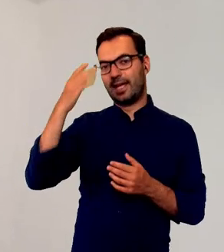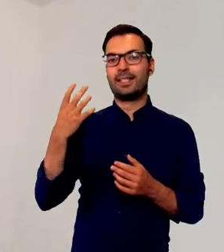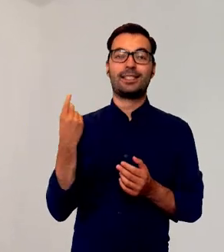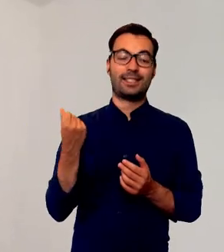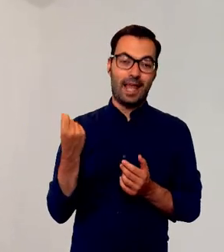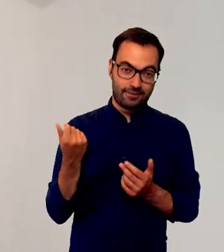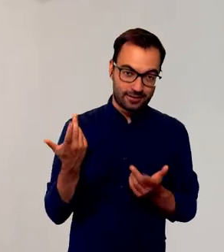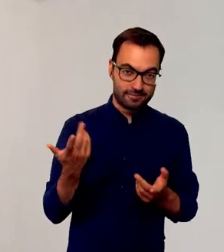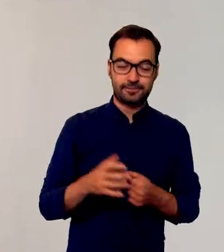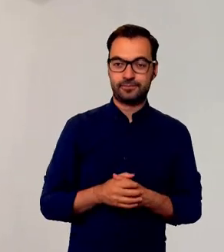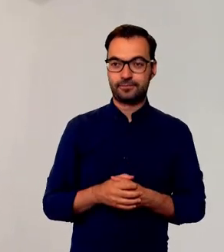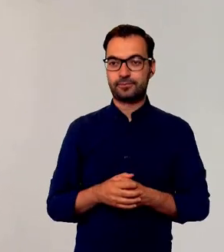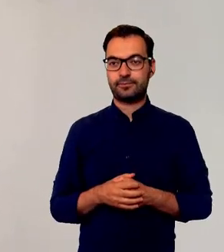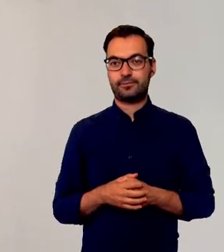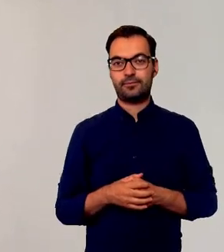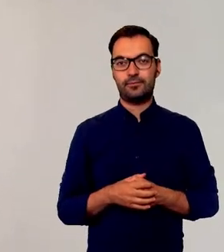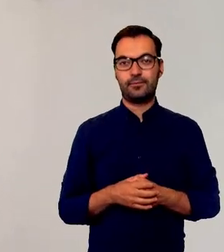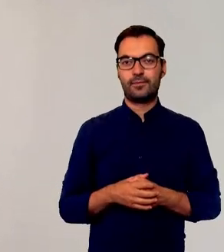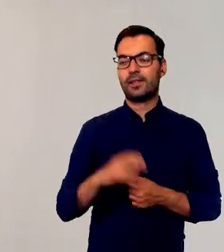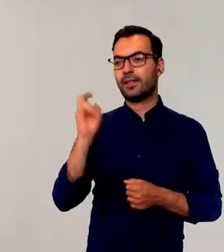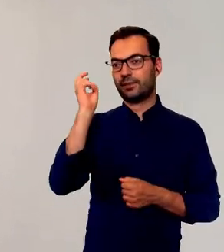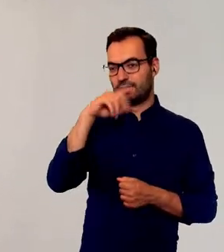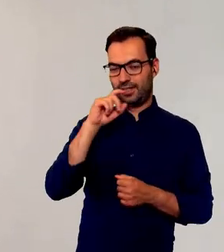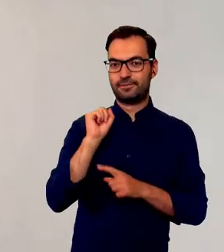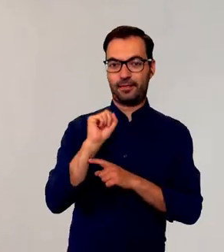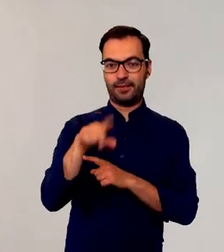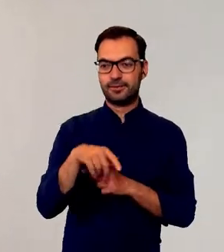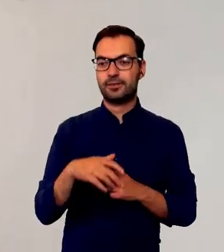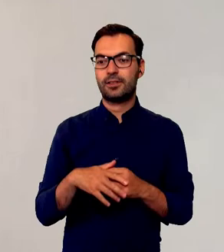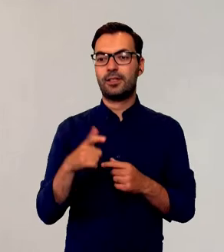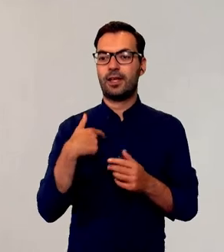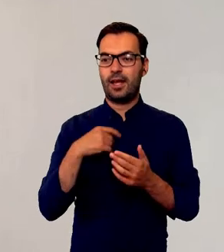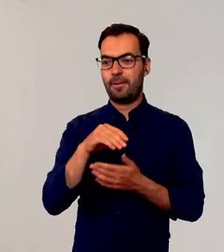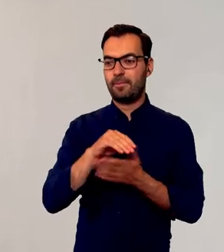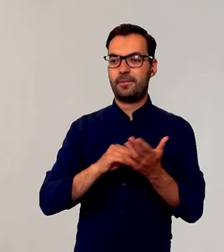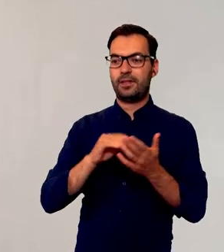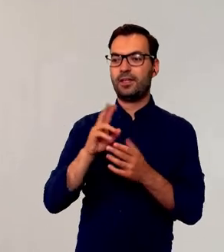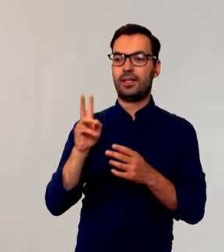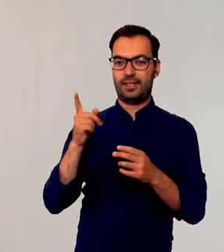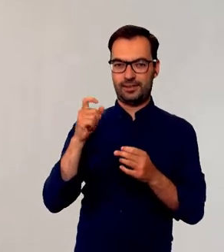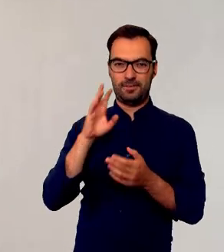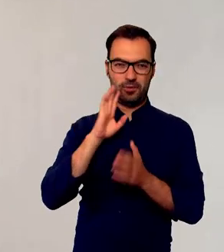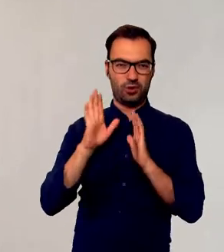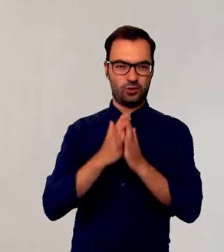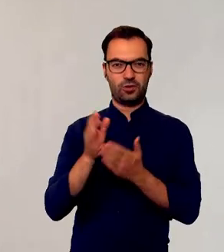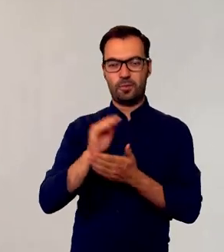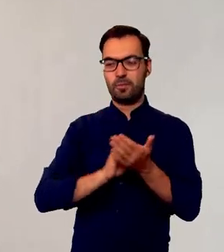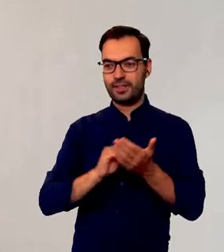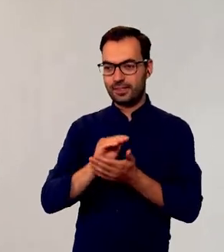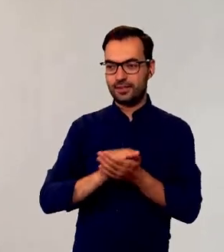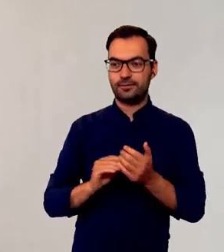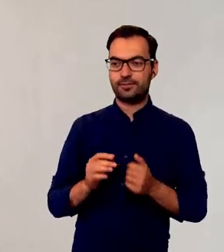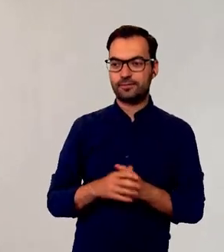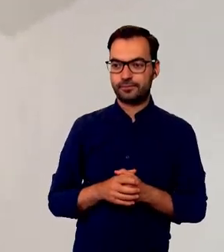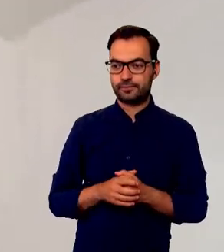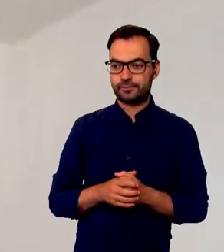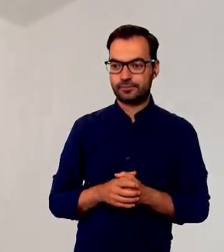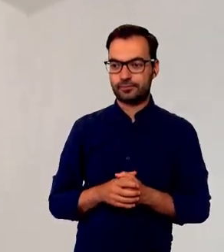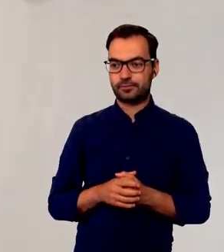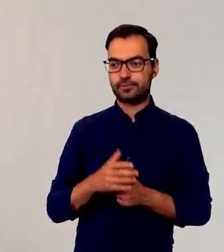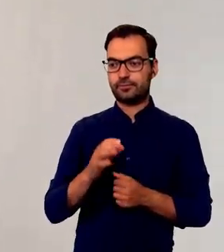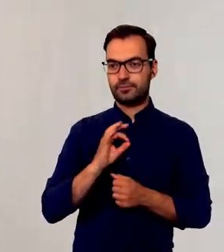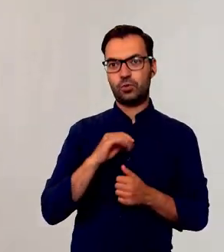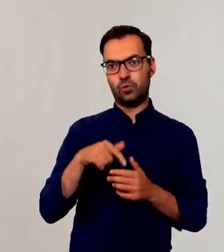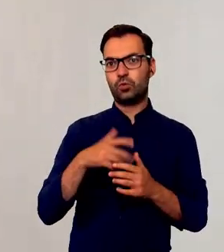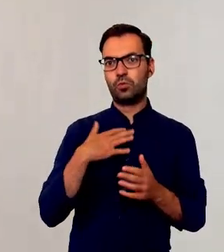stawki. Powiem ci taką ciekawą rzecz. Odkąd piszę tego typu książki, a uważam to częściowo za